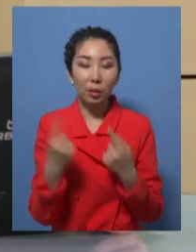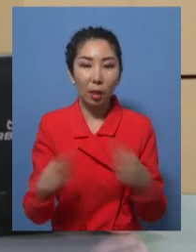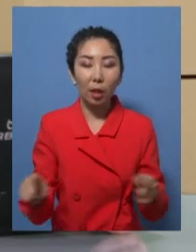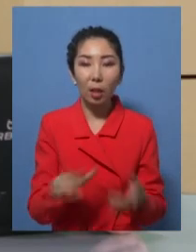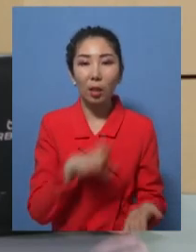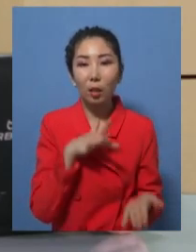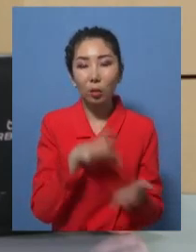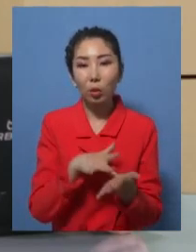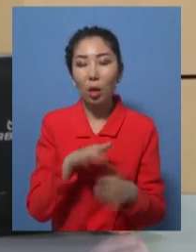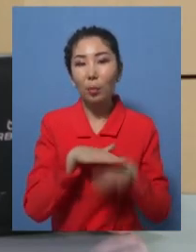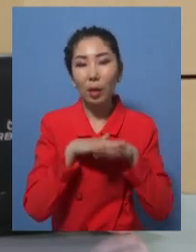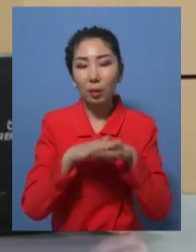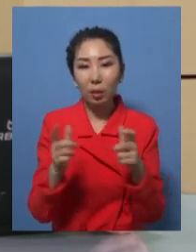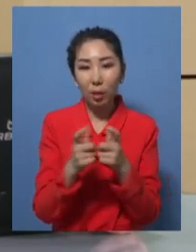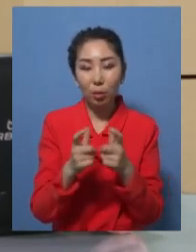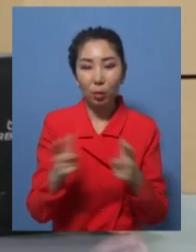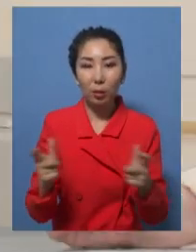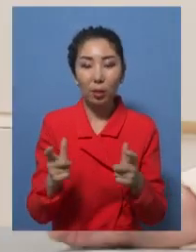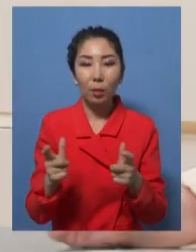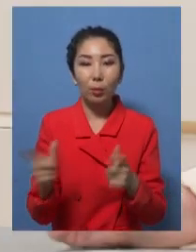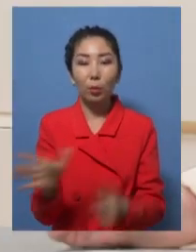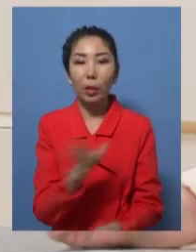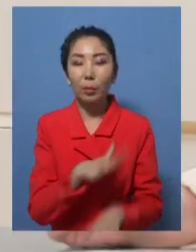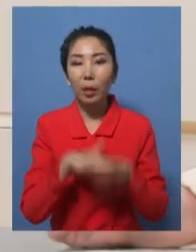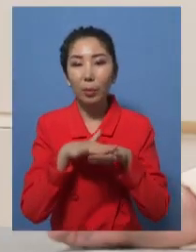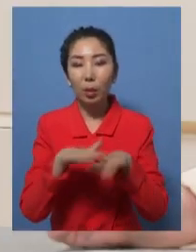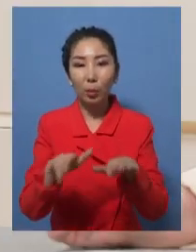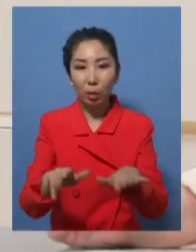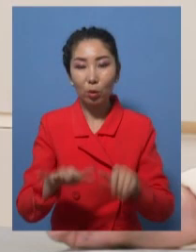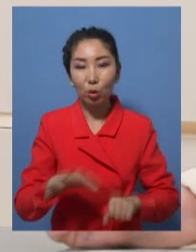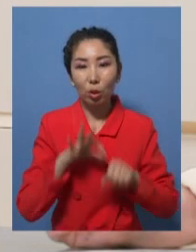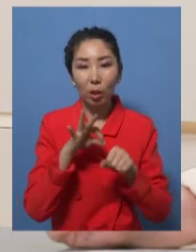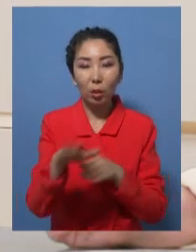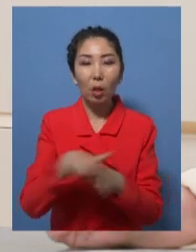жасалатын, банктік карточкаларды пайдаланып, банктік операцияларды жүзеге асыру арқылы